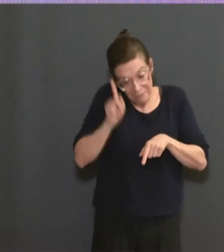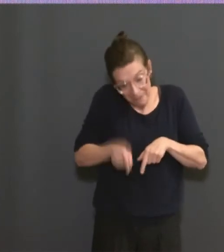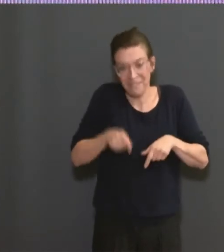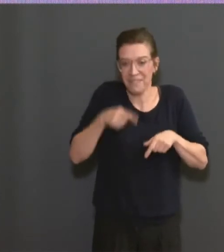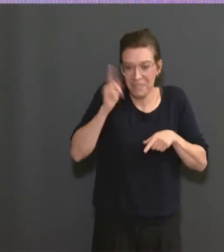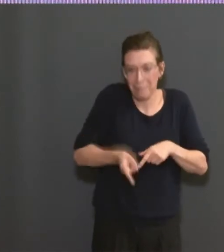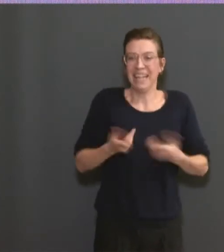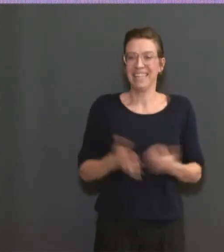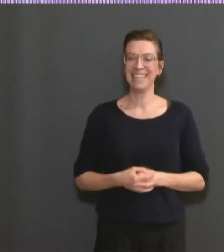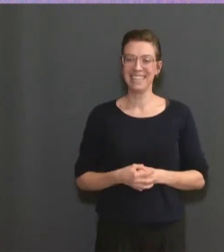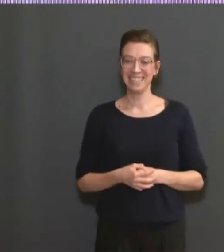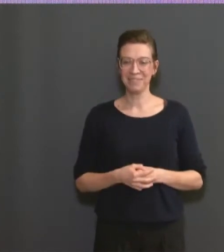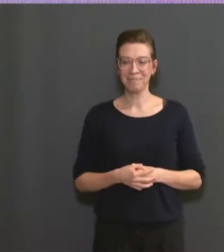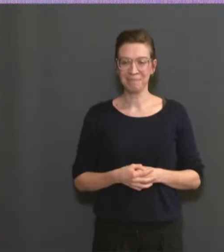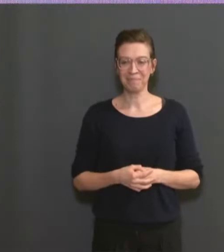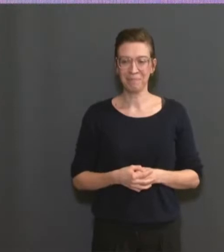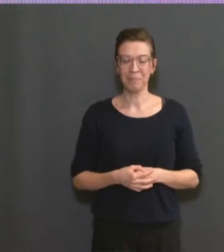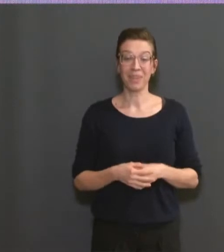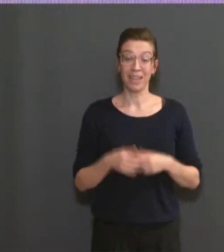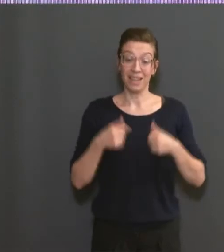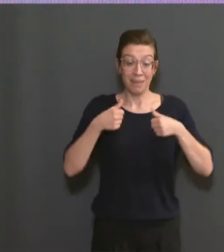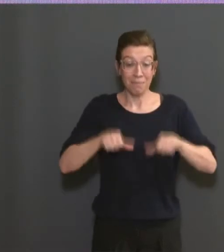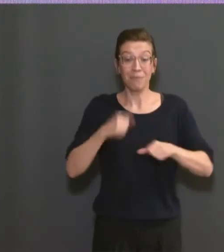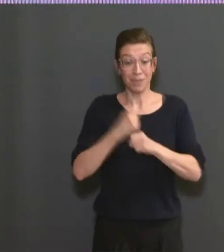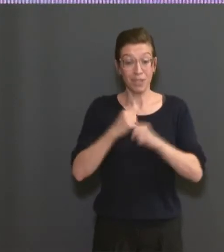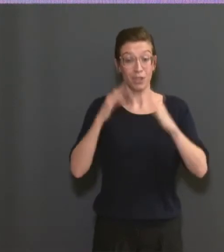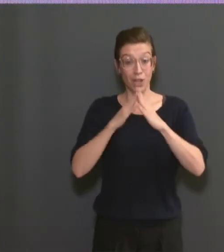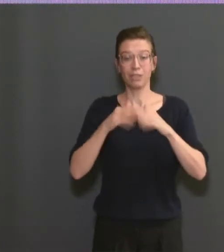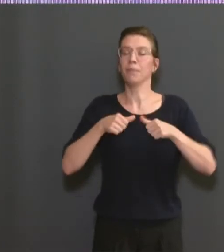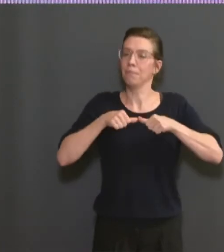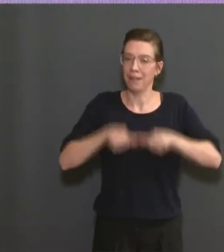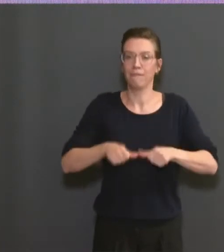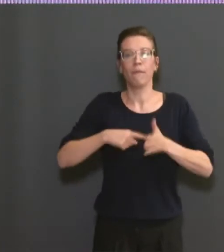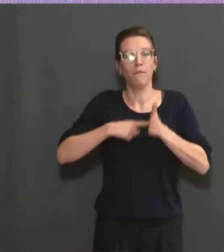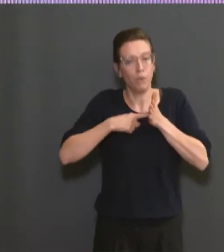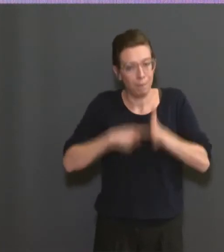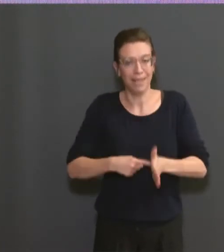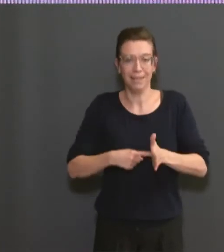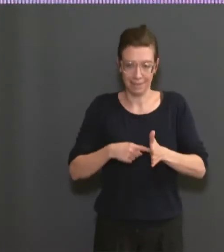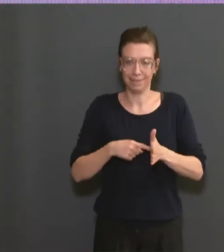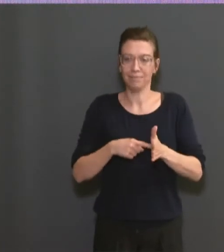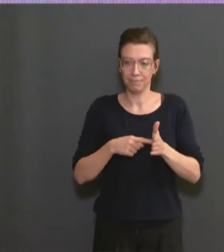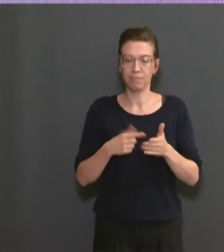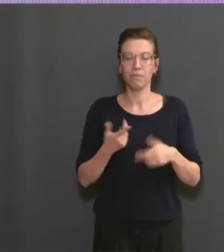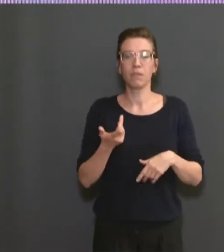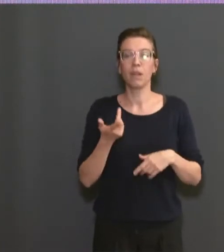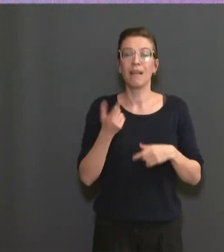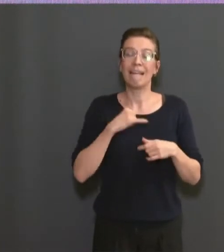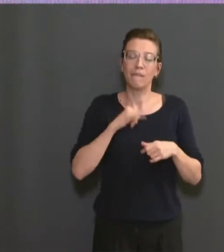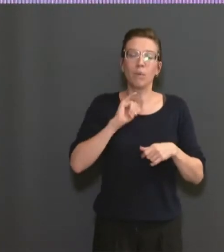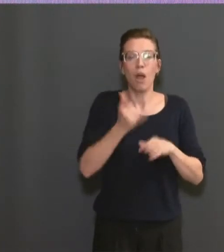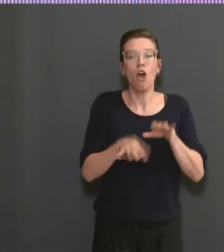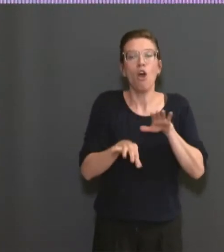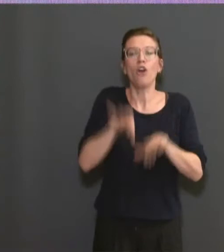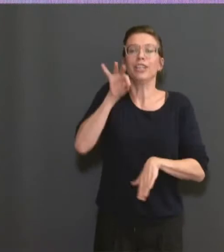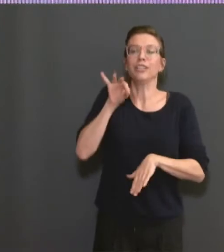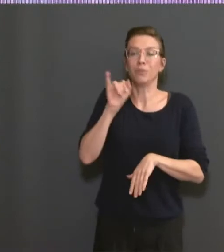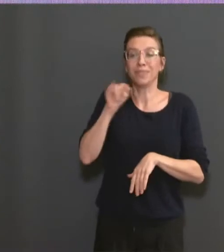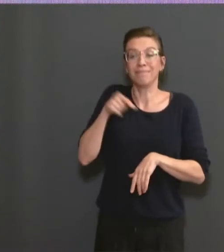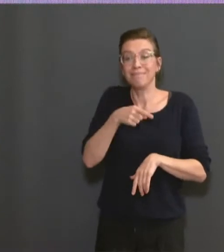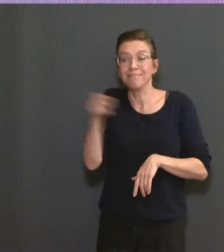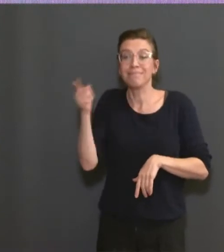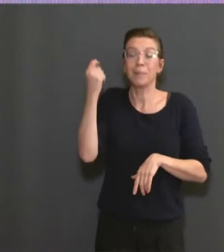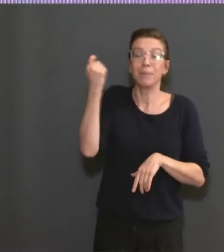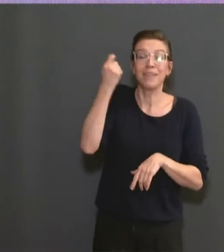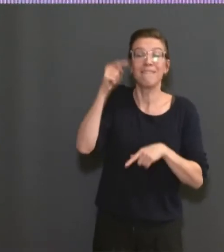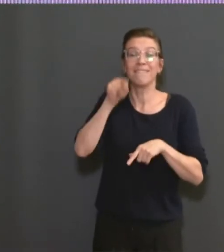personeelsleden. Tenzij dit uiteraard onmogelijk is omwille van de aard van de activiteit of omwille van de continuïteit van de activiteit of